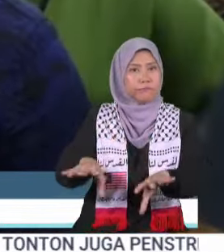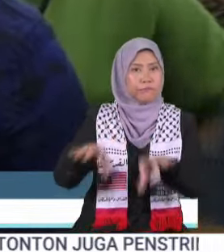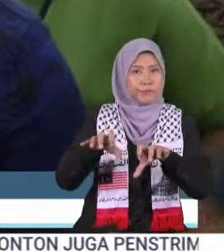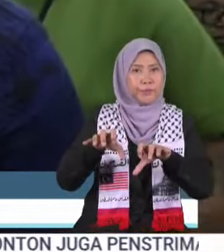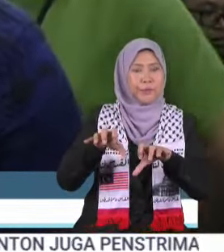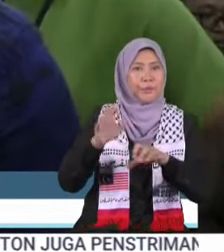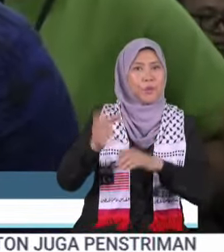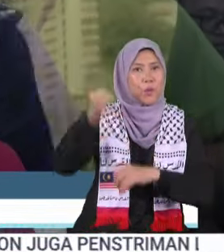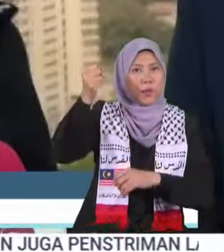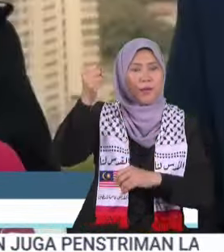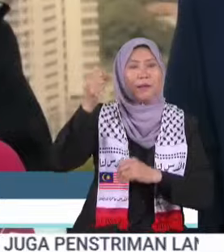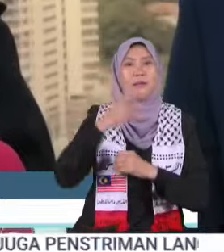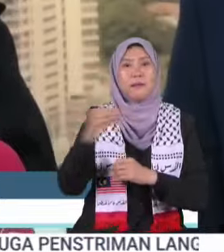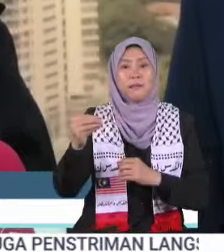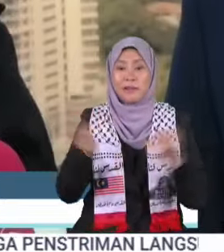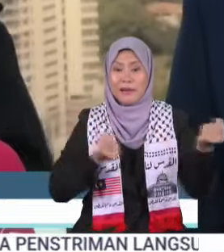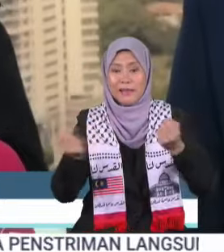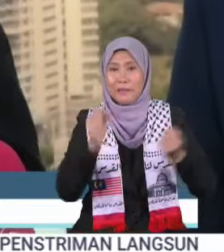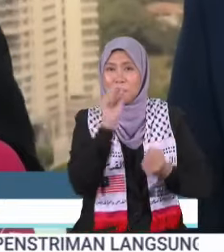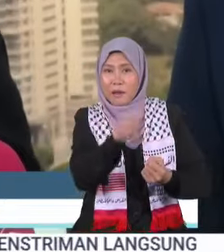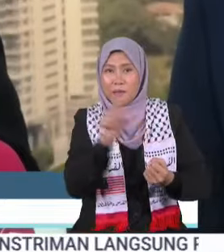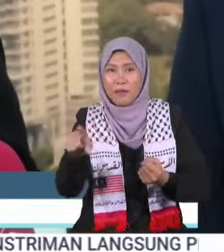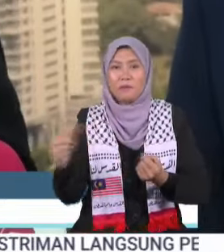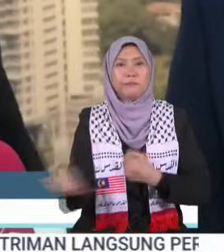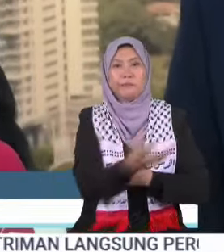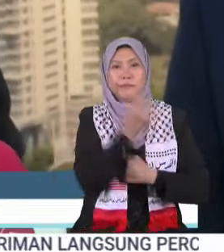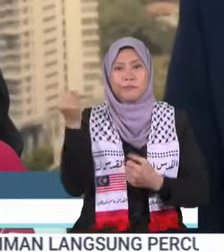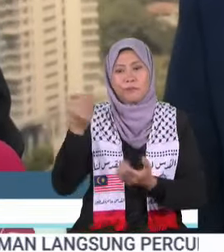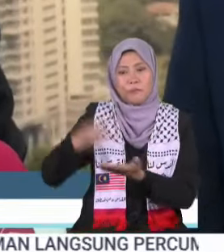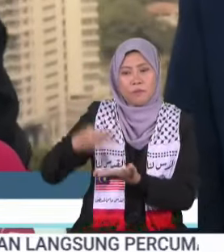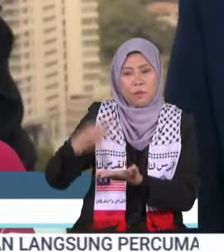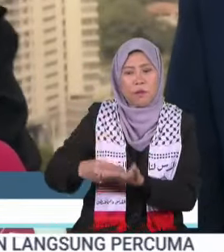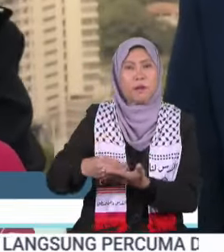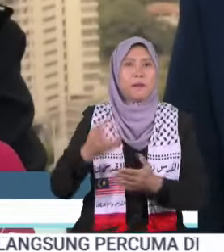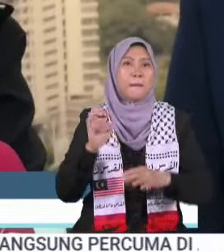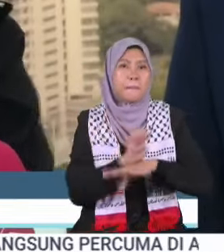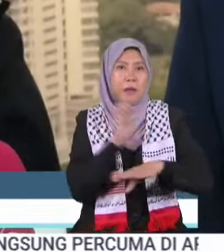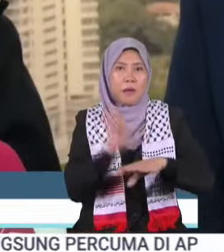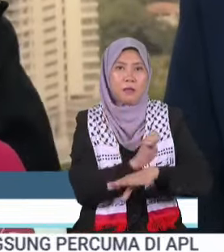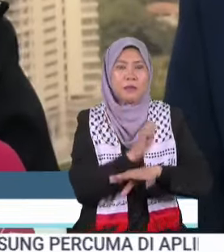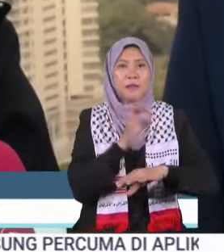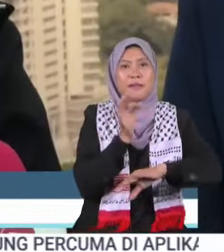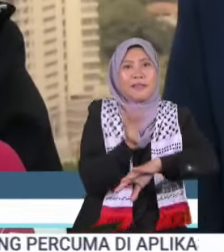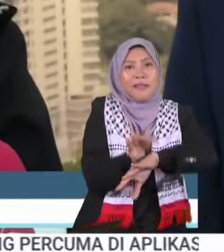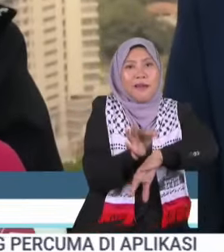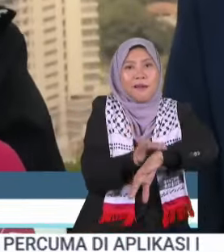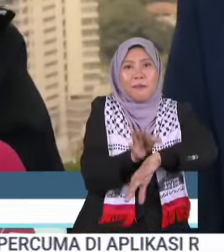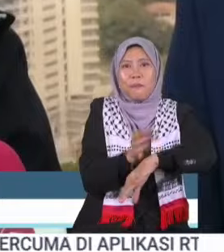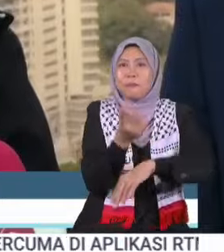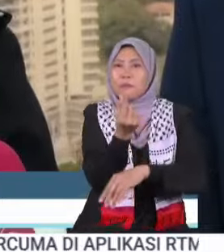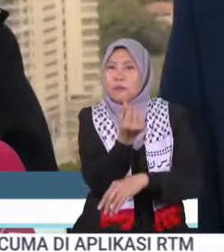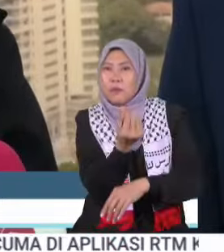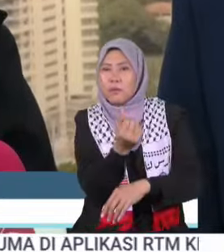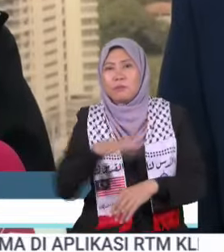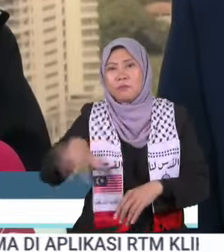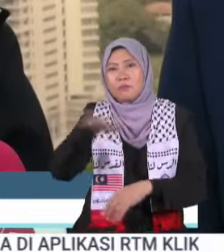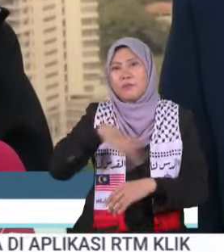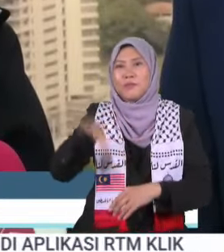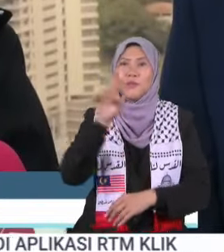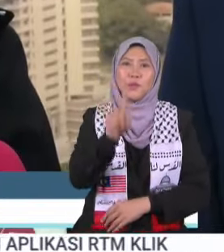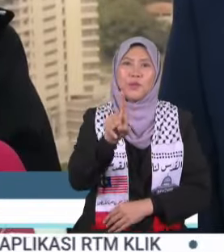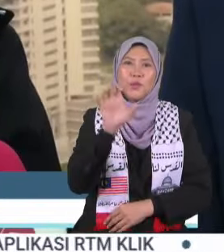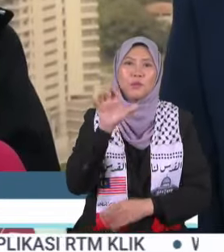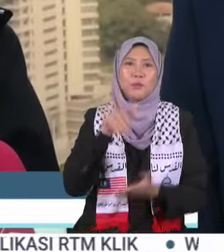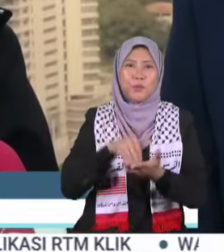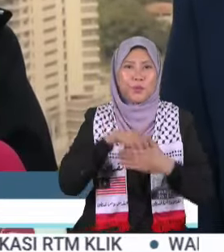18 pelbagai kenderaan mewah merampas Wang tunai barangan kemas dan jam tangan yang dianggarkan bernilai RM